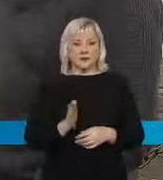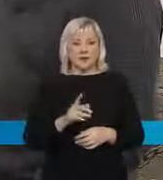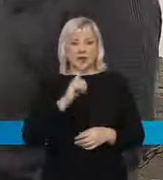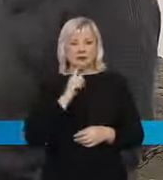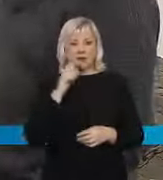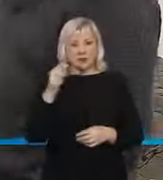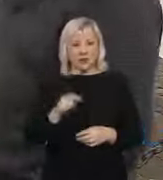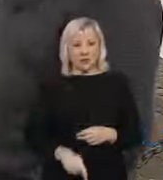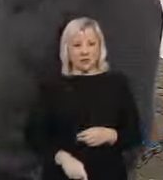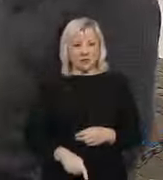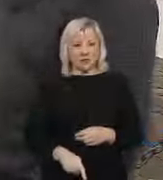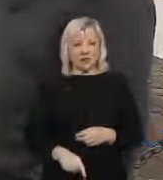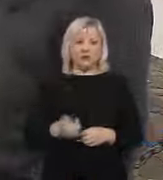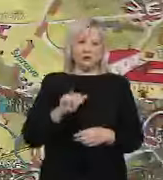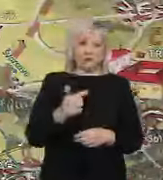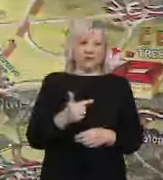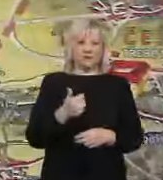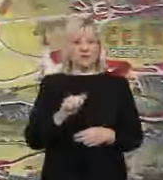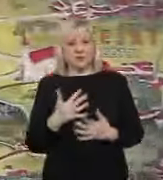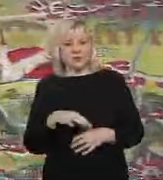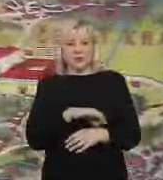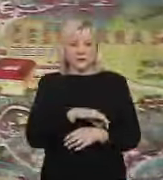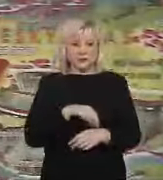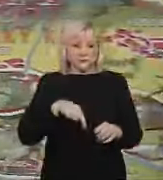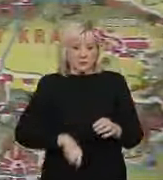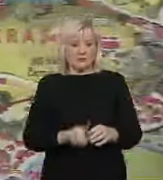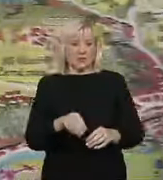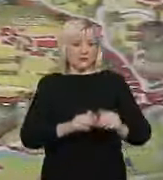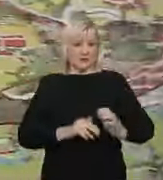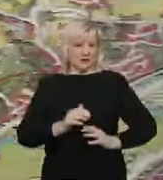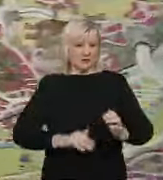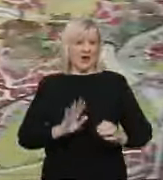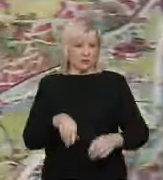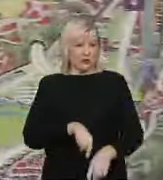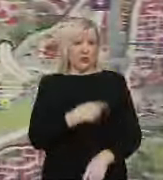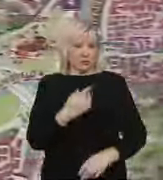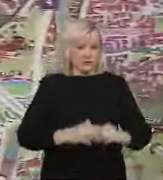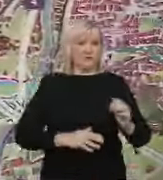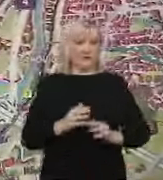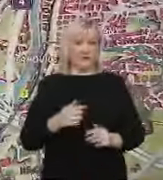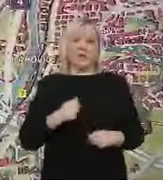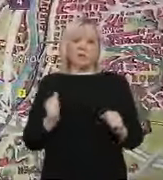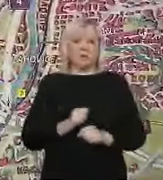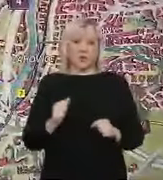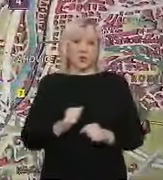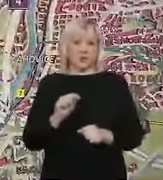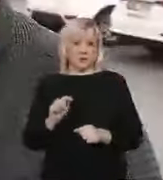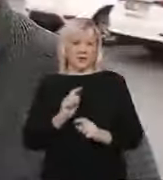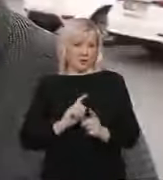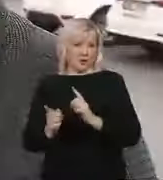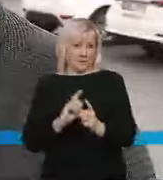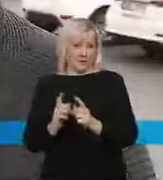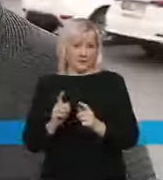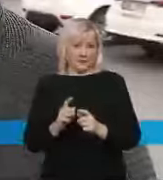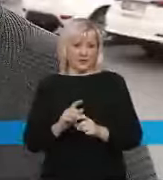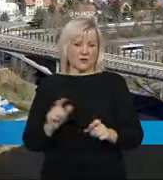hloubce 120-110 metrů. Ta stavba bude trvat opravdu dlouho. Čeho my se obáváme, je prostě té dopravy, která bude v